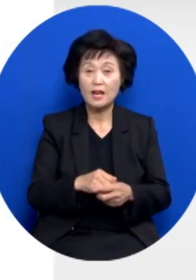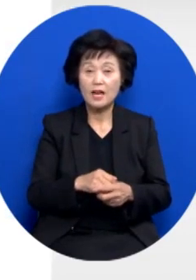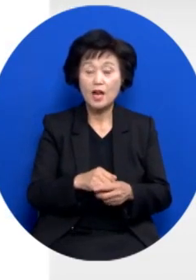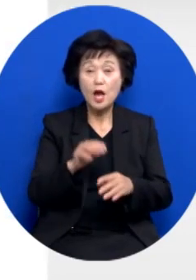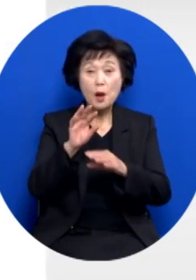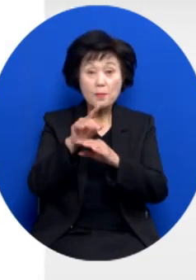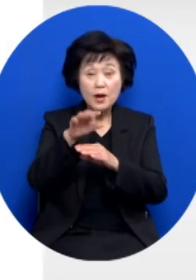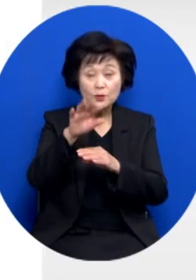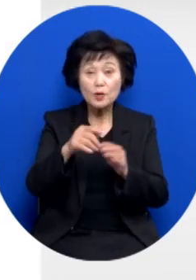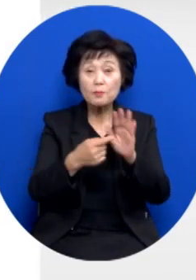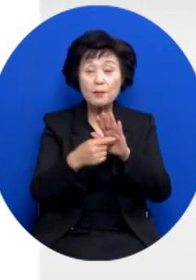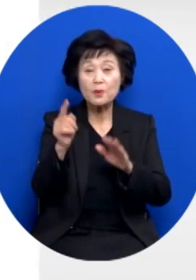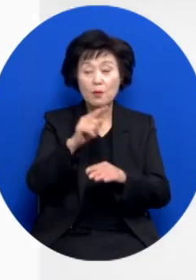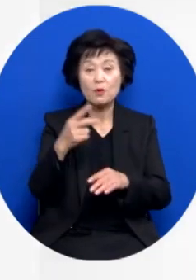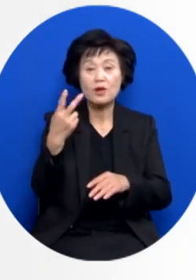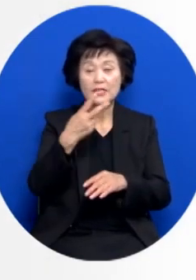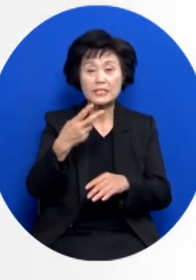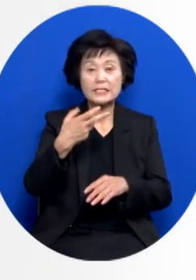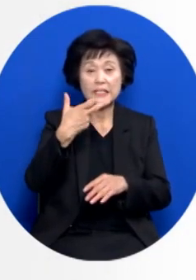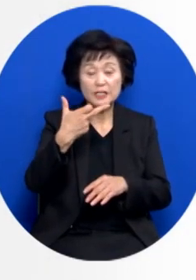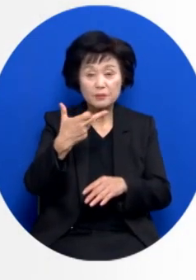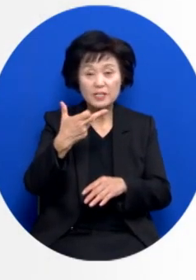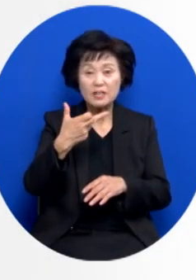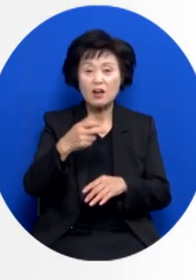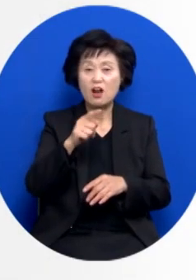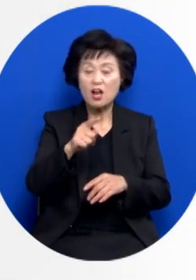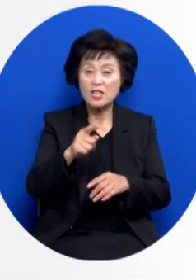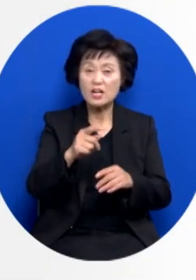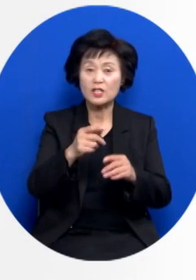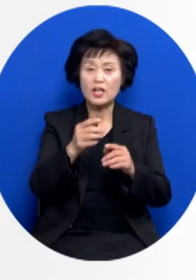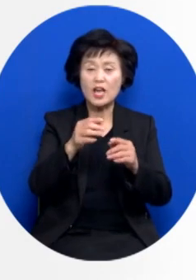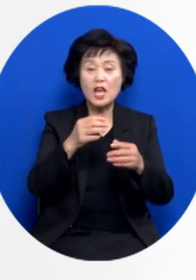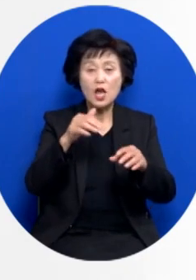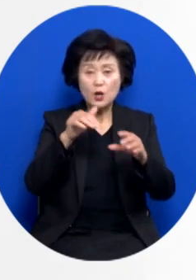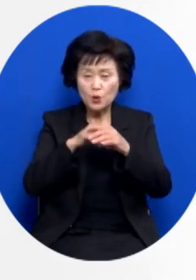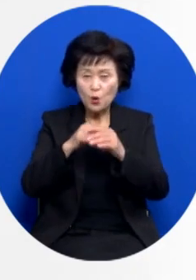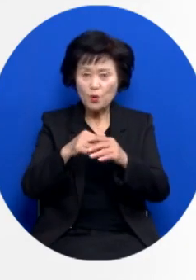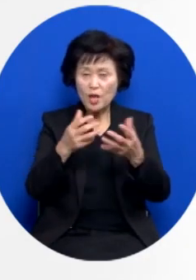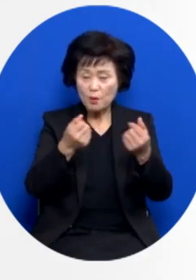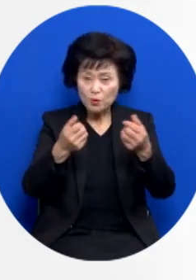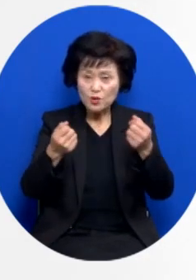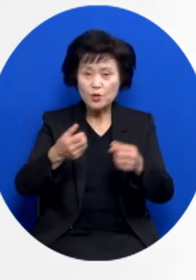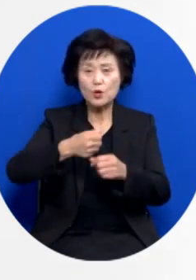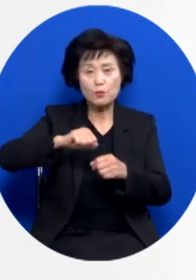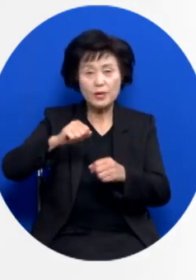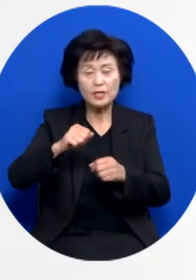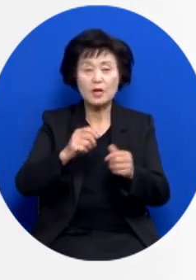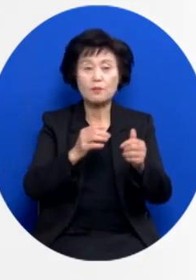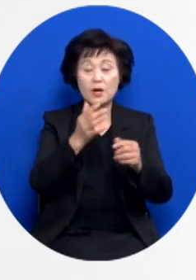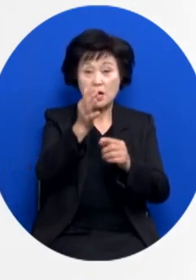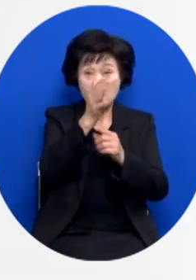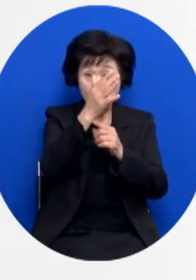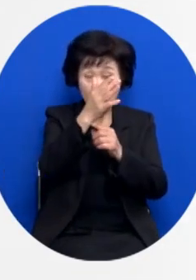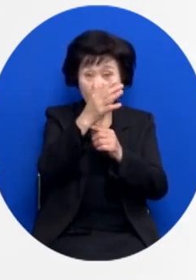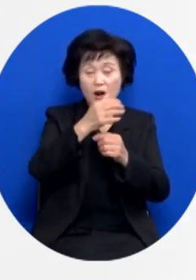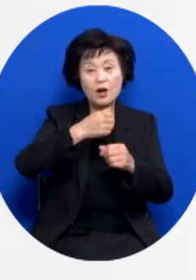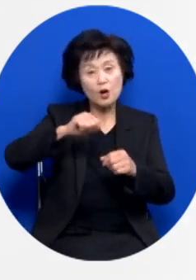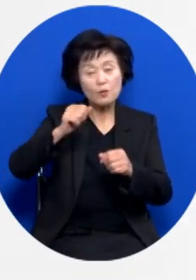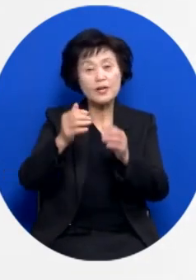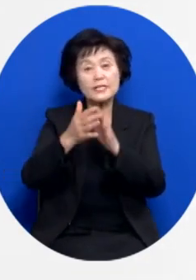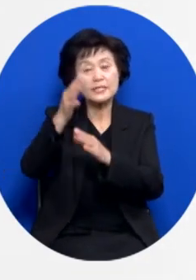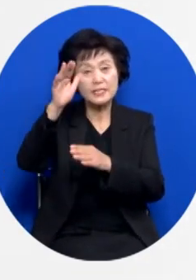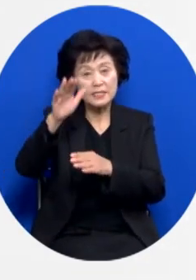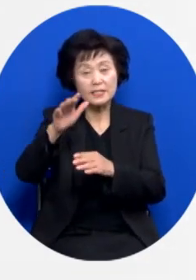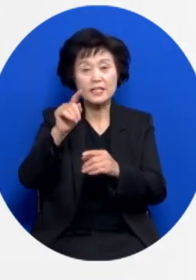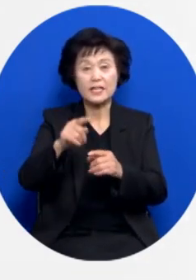컨스트리션은 지난 2017년 정교분리 위반이라며 시청 앞 기때 기독교 깃발 계양을 거부한 보스턴 시청을 상대로